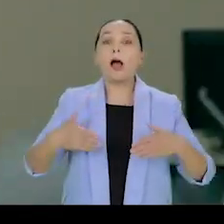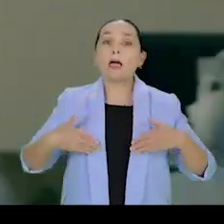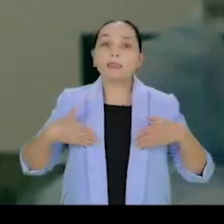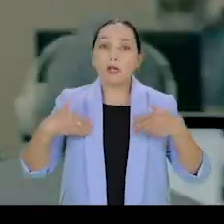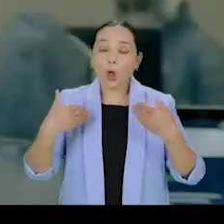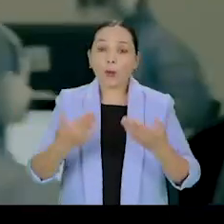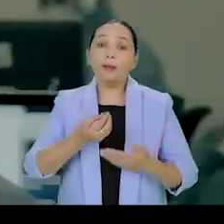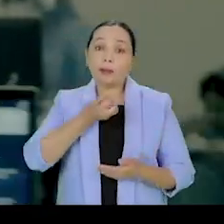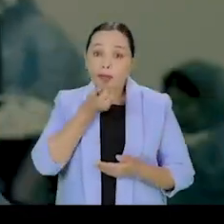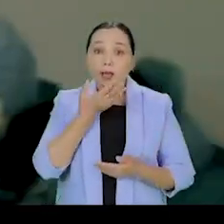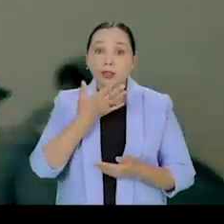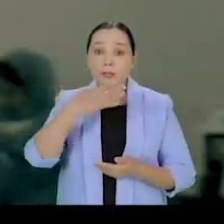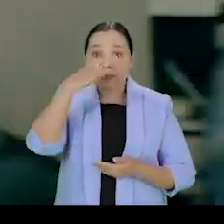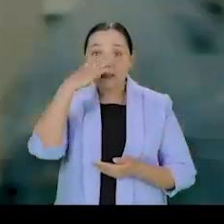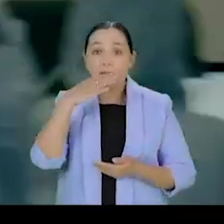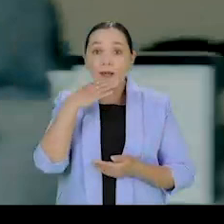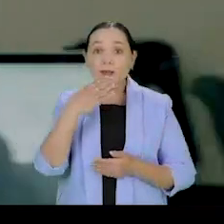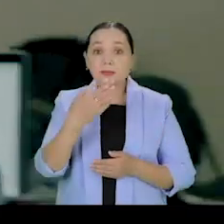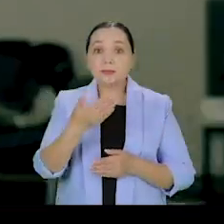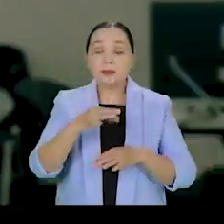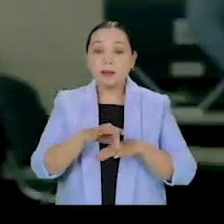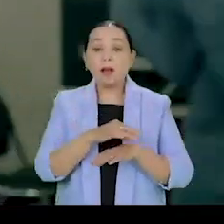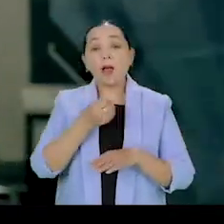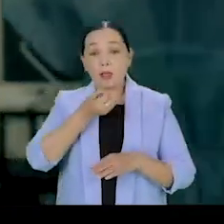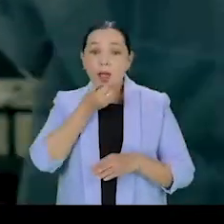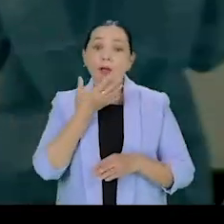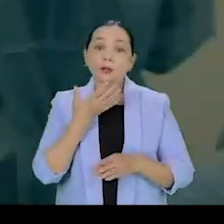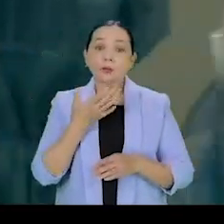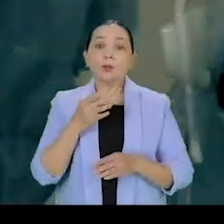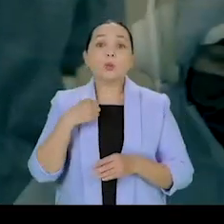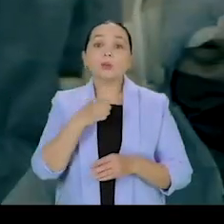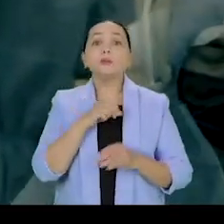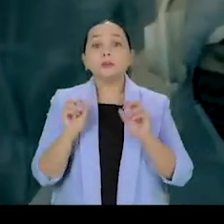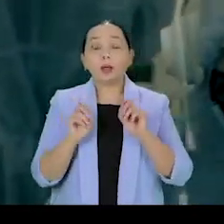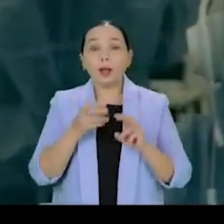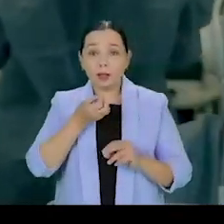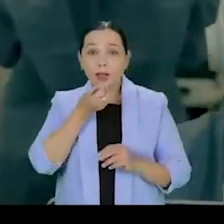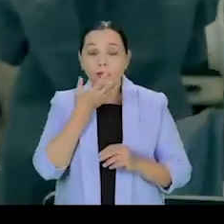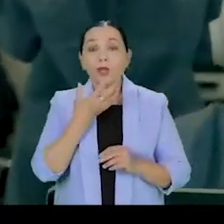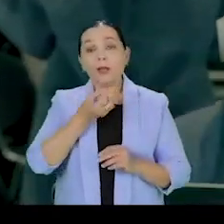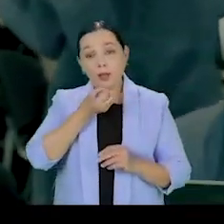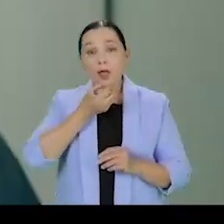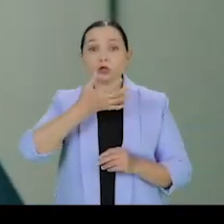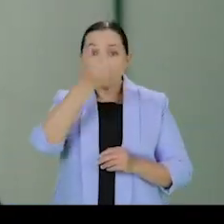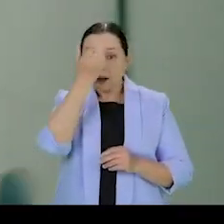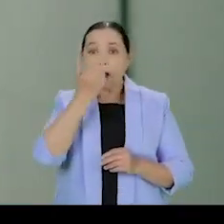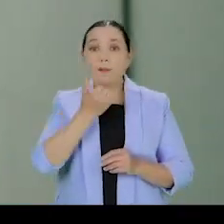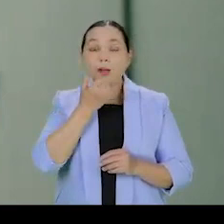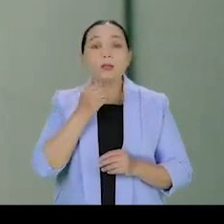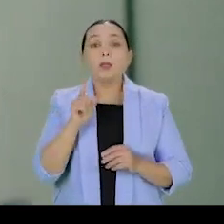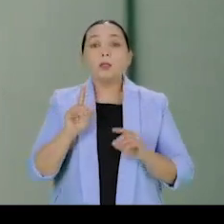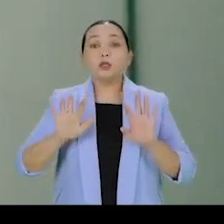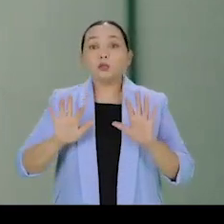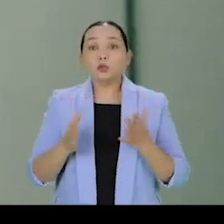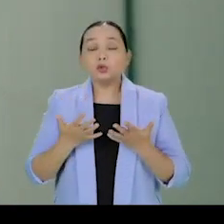Assalomu alaykum. Yaxshimisiz, dadasi? Alaykum assalom. Yaxshi, rahmat. O'zing yaxshimisan? Yaxshi, rahmat.